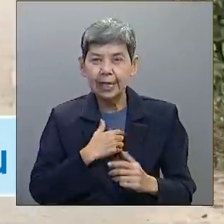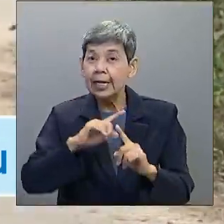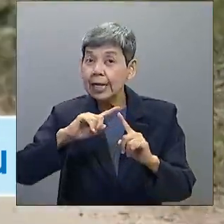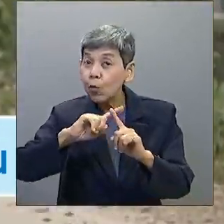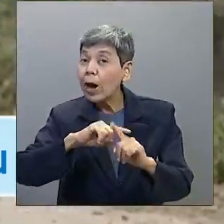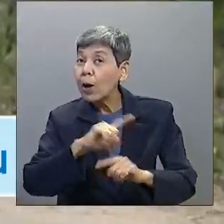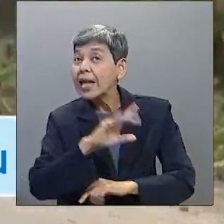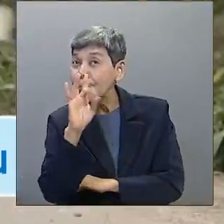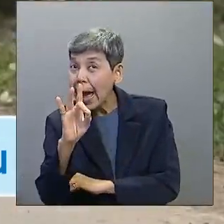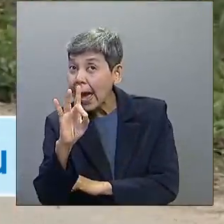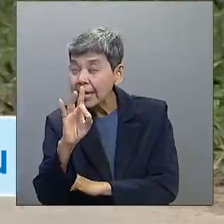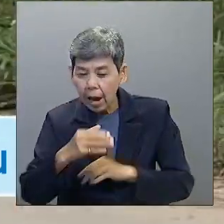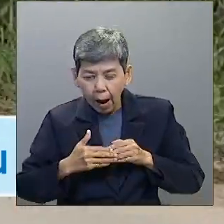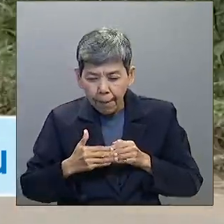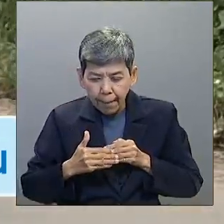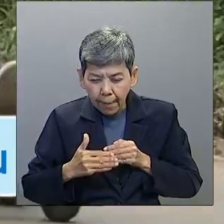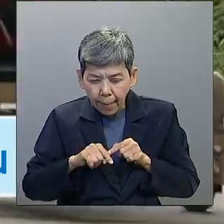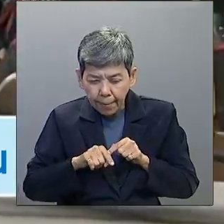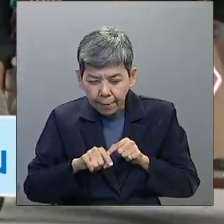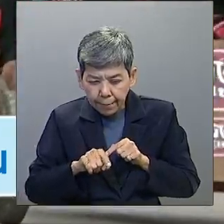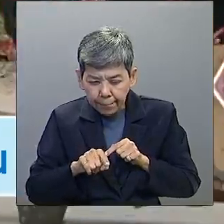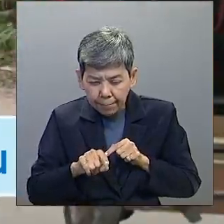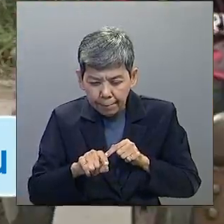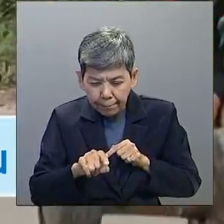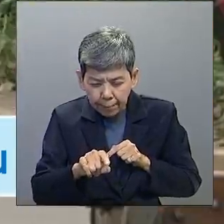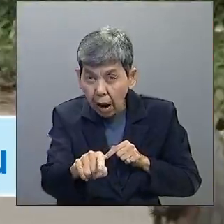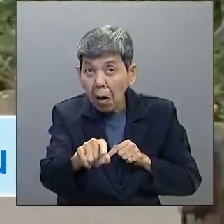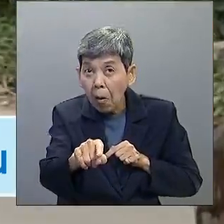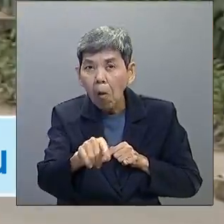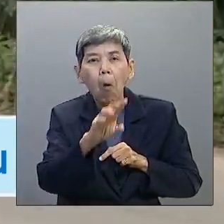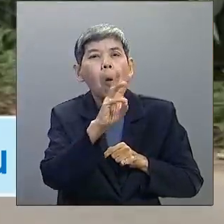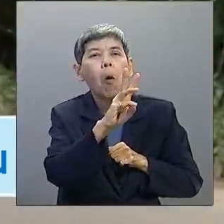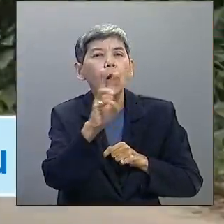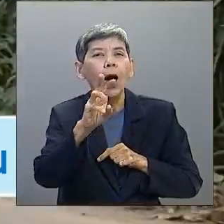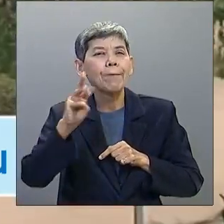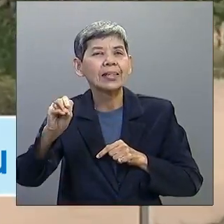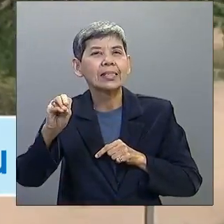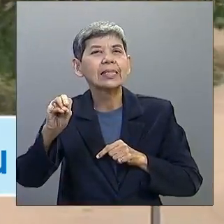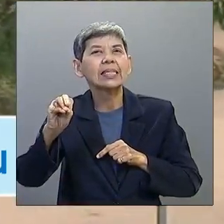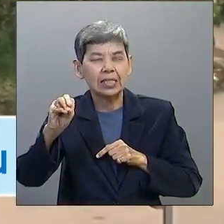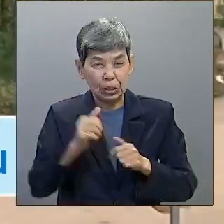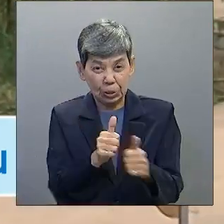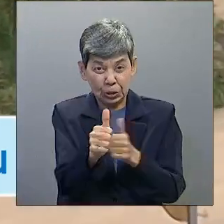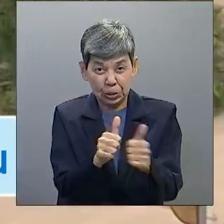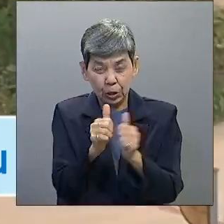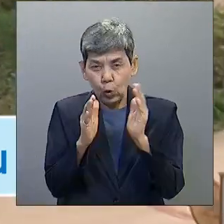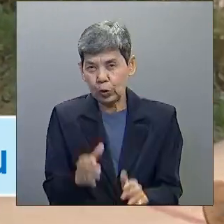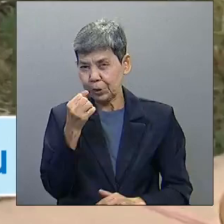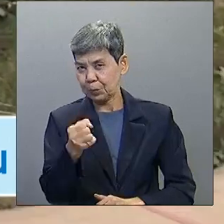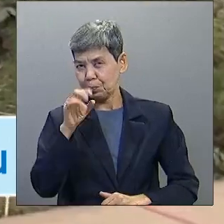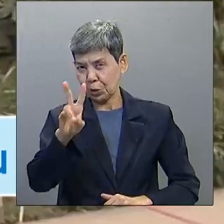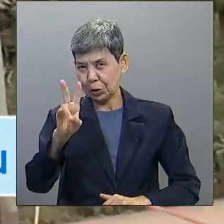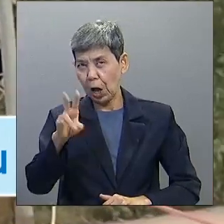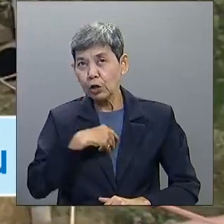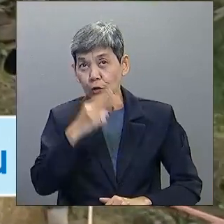ที่ผ่านมาค่ะระยะทางของสนามนี้ความยาวทั้งหมด600เมตรผู้เข้าแข่งขัน17คนค่ะบร